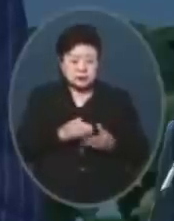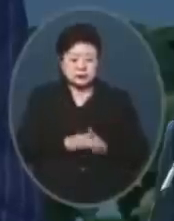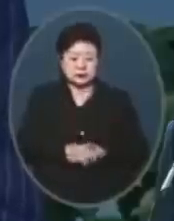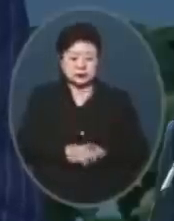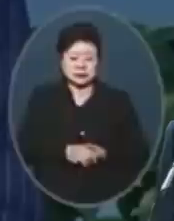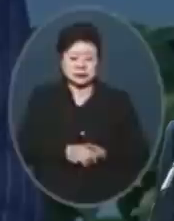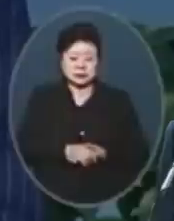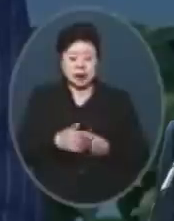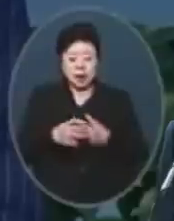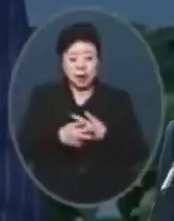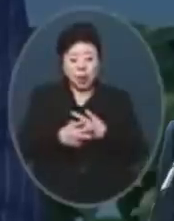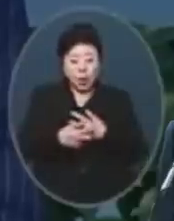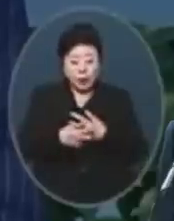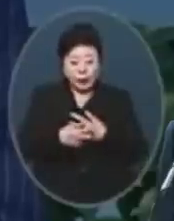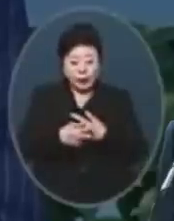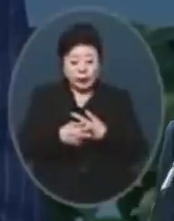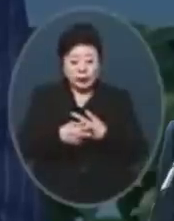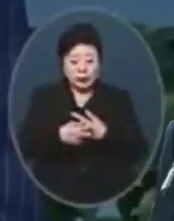병원에 가서